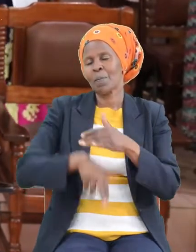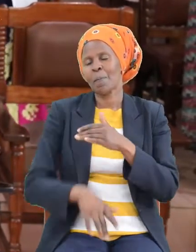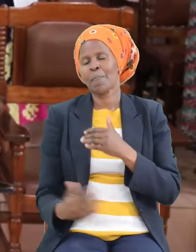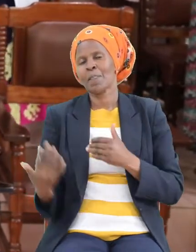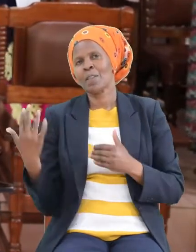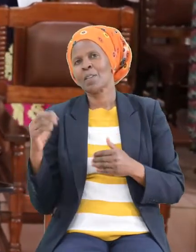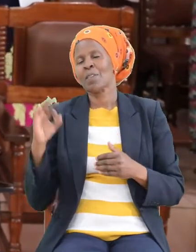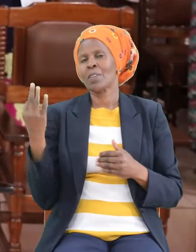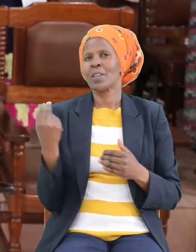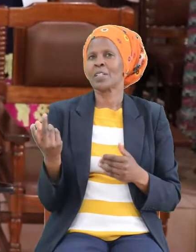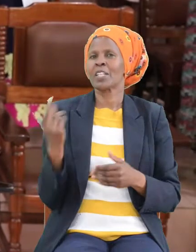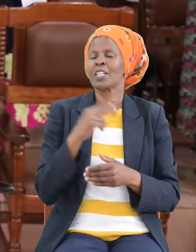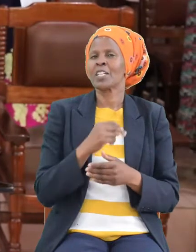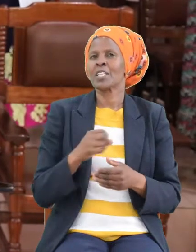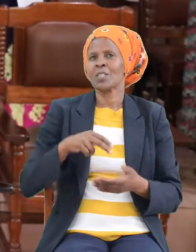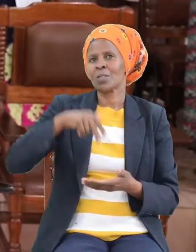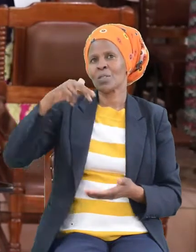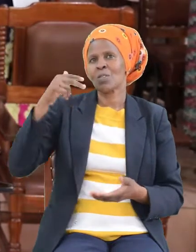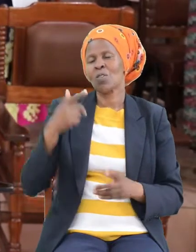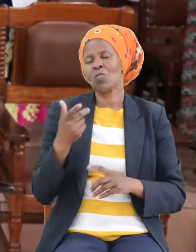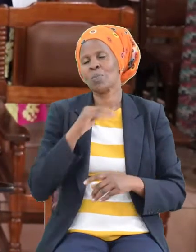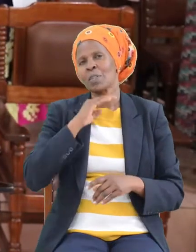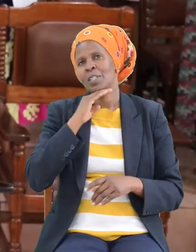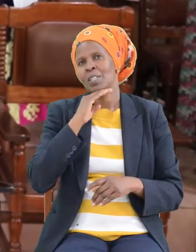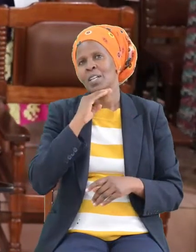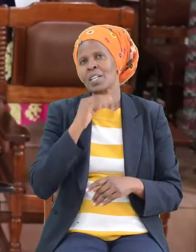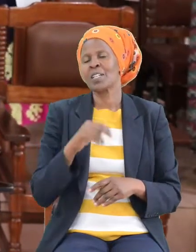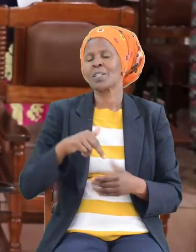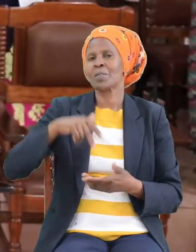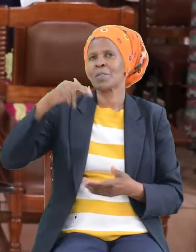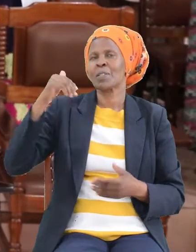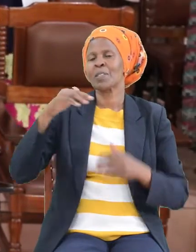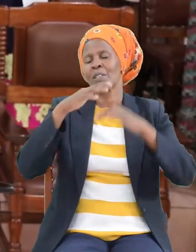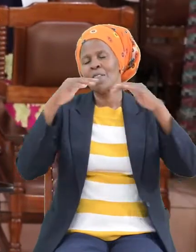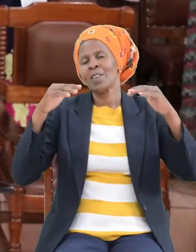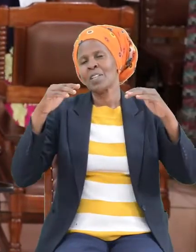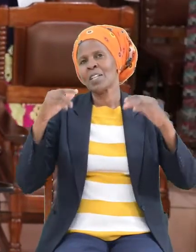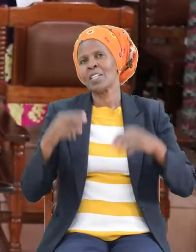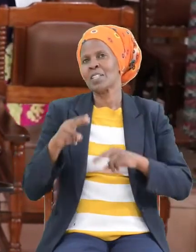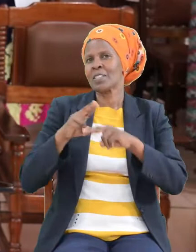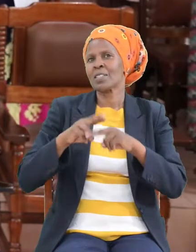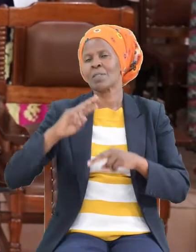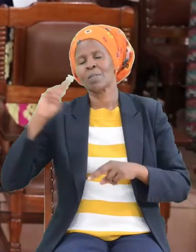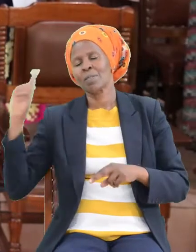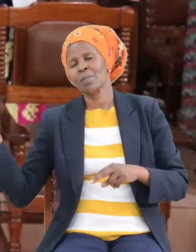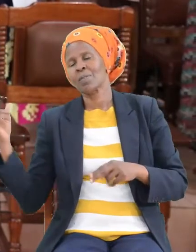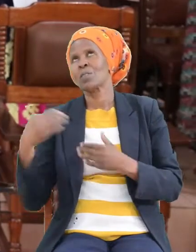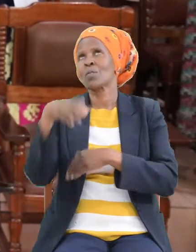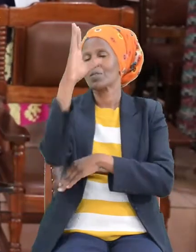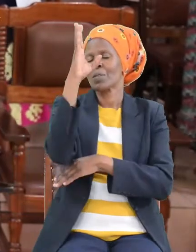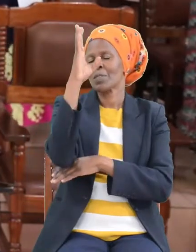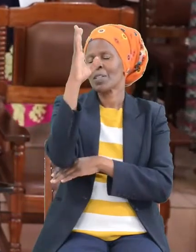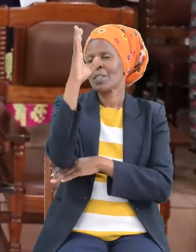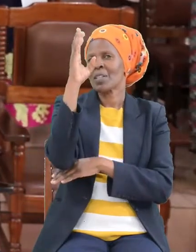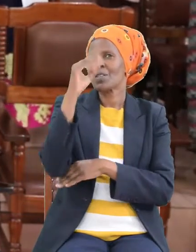kuzimu, siku ya tatu akafufuka kutoka kwa wafu, akapaa mbinguni, ameketi mkono wa kuume wa Mungu Baba